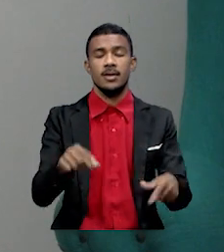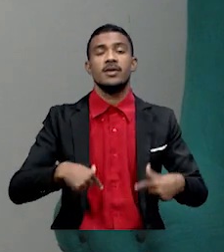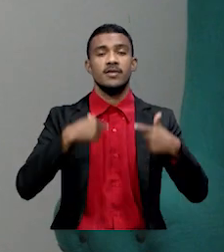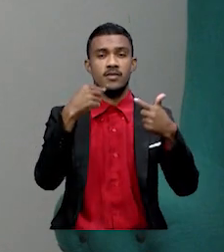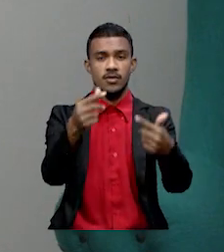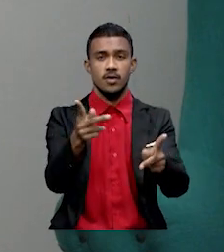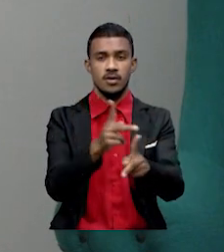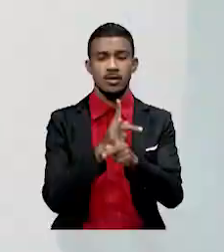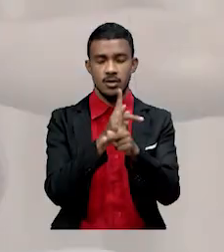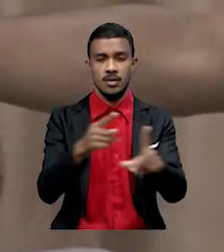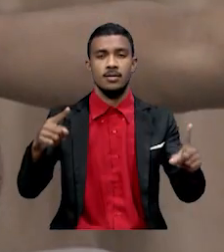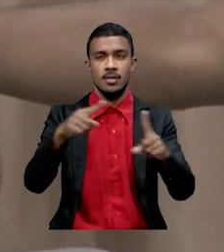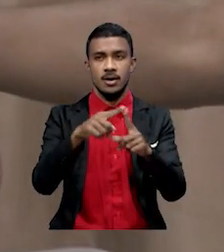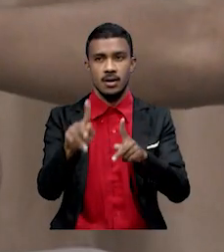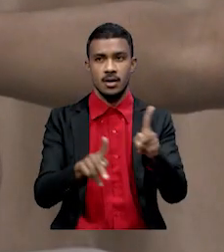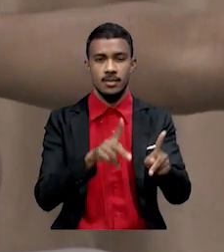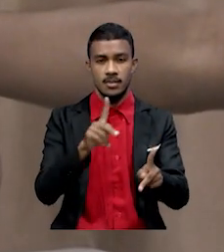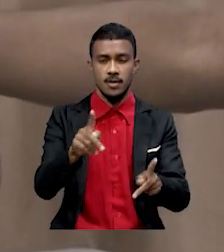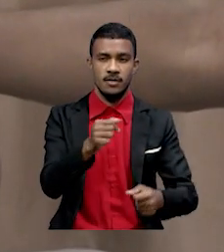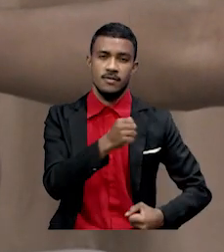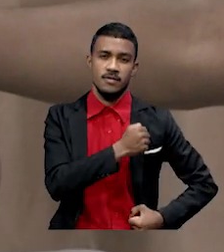da ba ia população Valentil